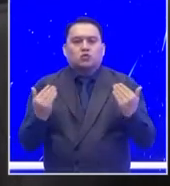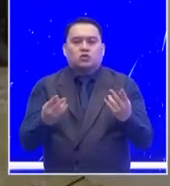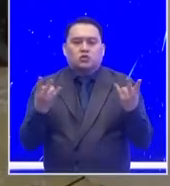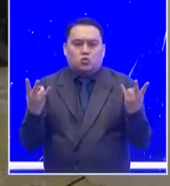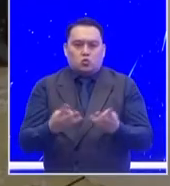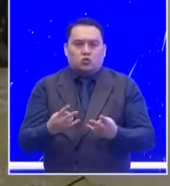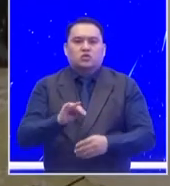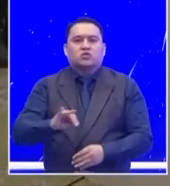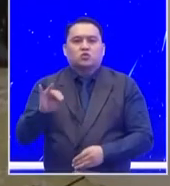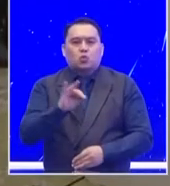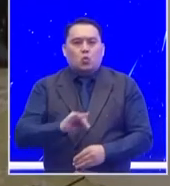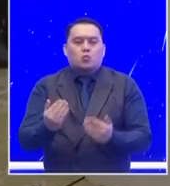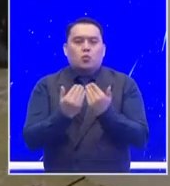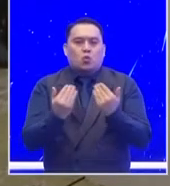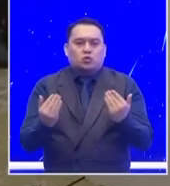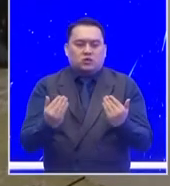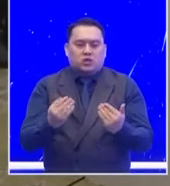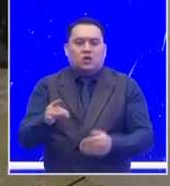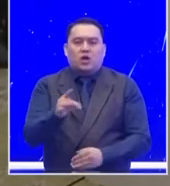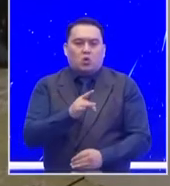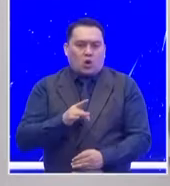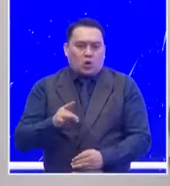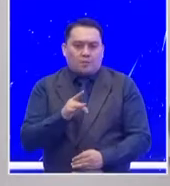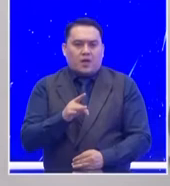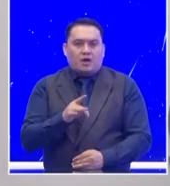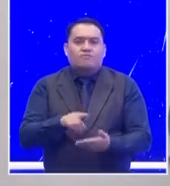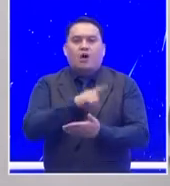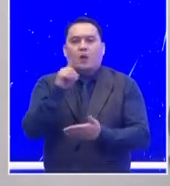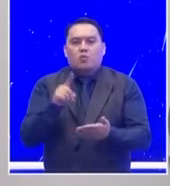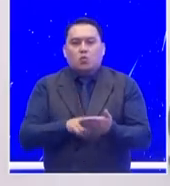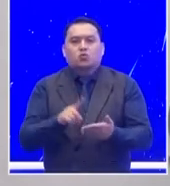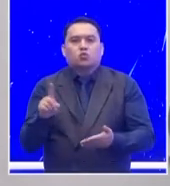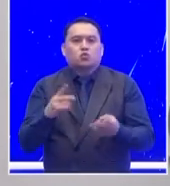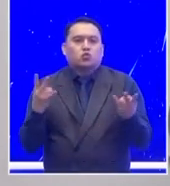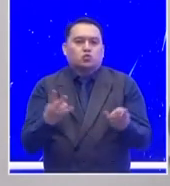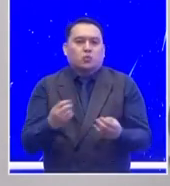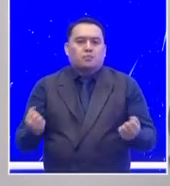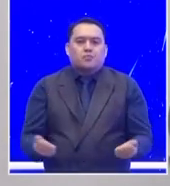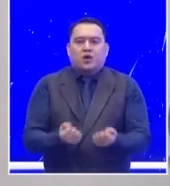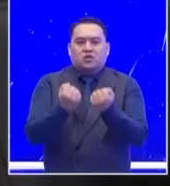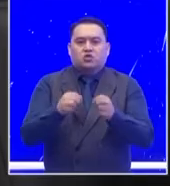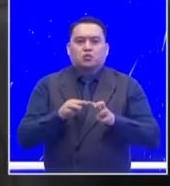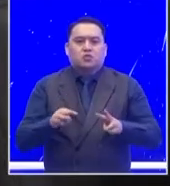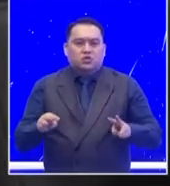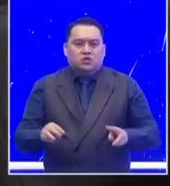заведующий историко-краеведческим музеем Карасайского района. В этом вопросе он считает, что нужна прямая поддержка